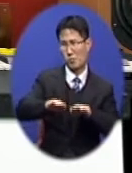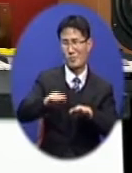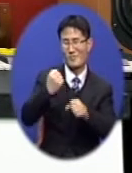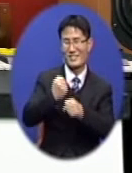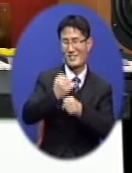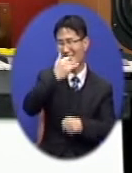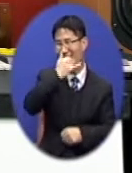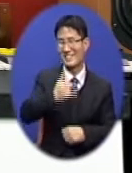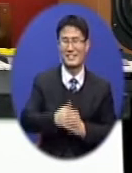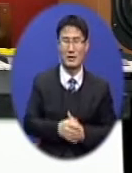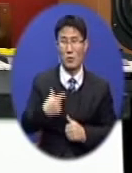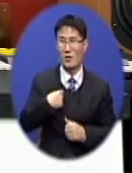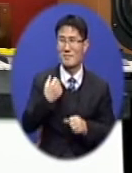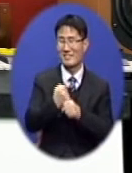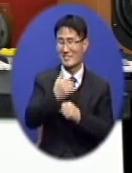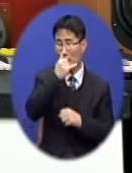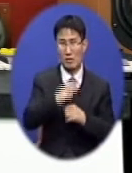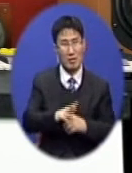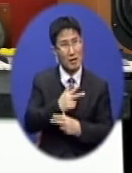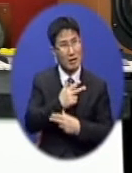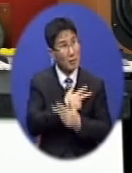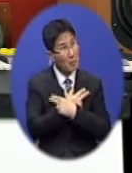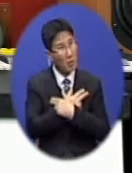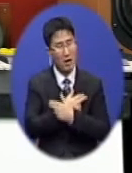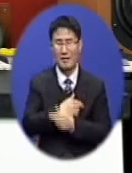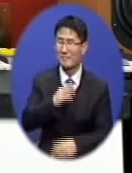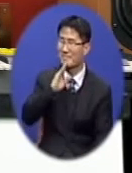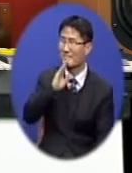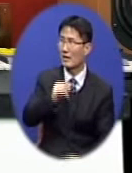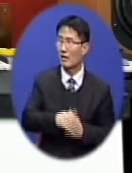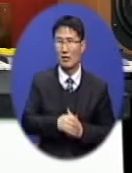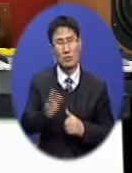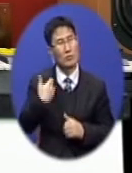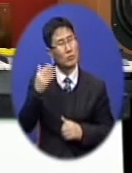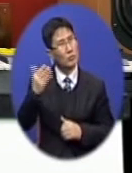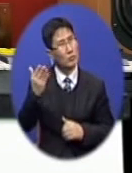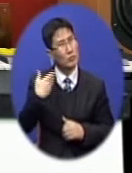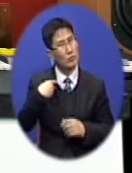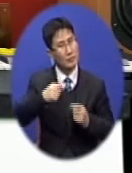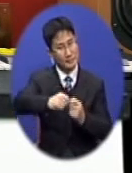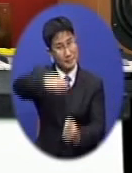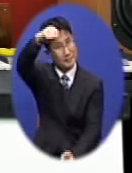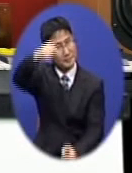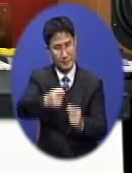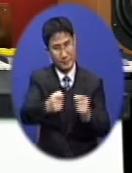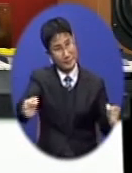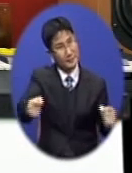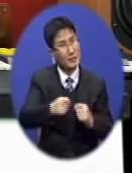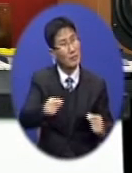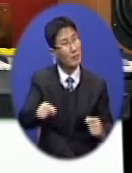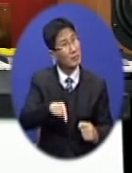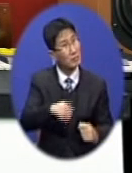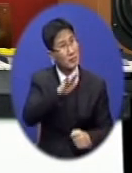있어요. 어, 그래요? 예예. 예. 양복. 예예. 예. 그러면 아, 요즘도 이렇게 직접 양복점이라나요? 예,